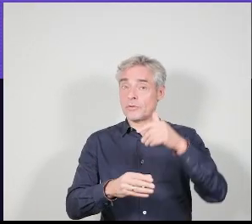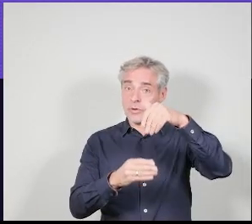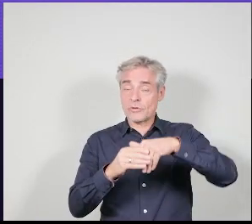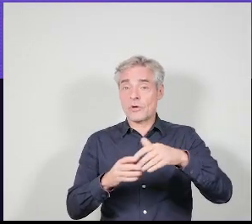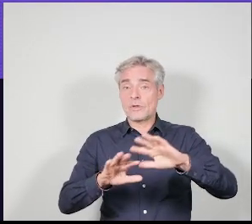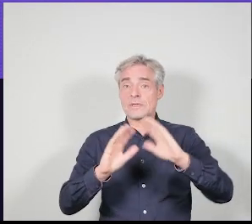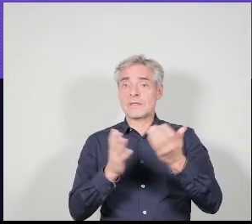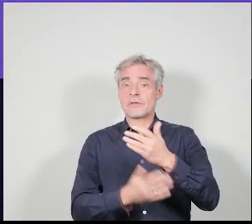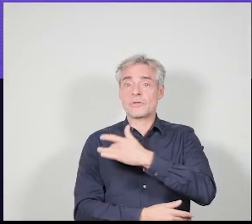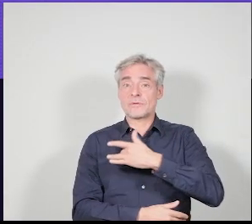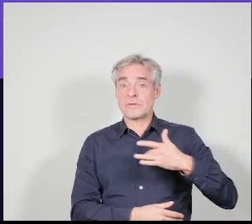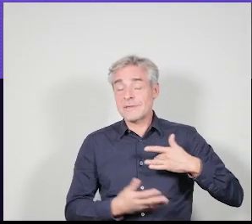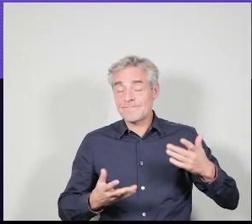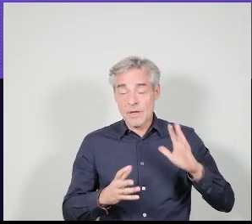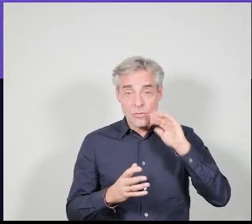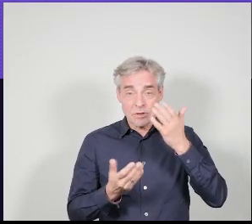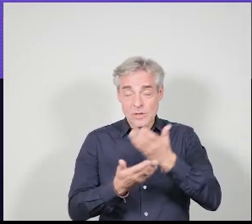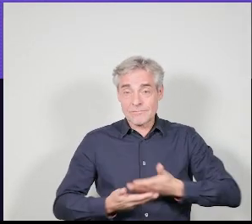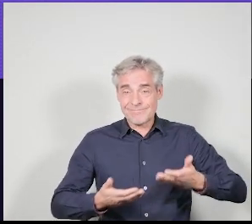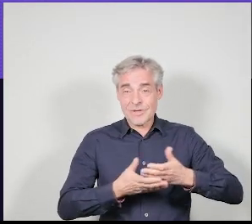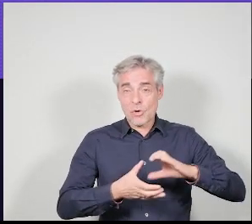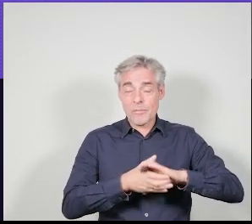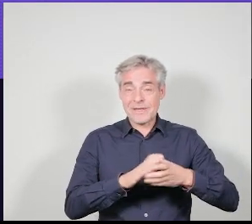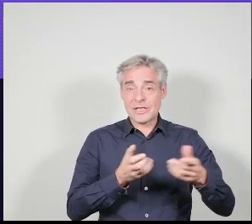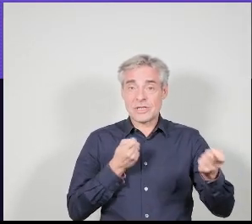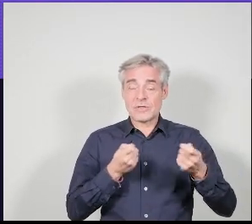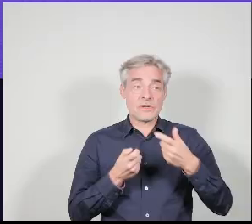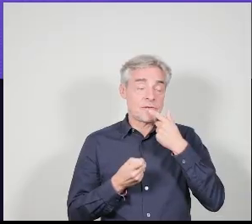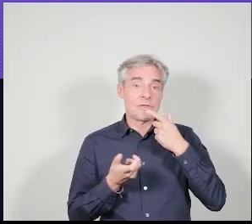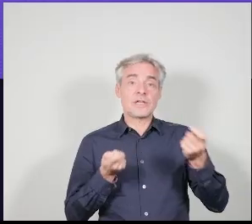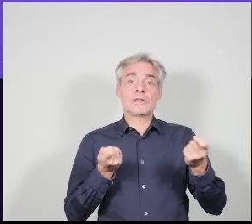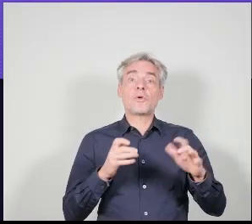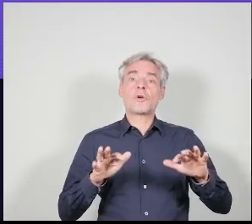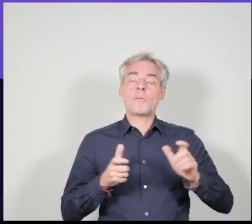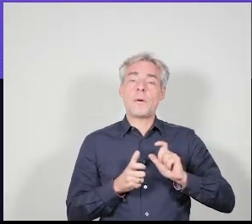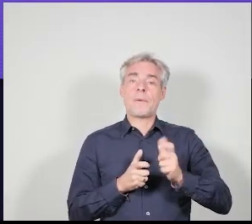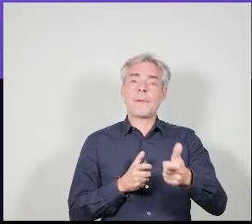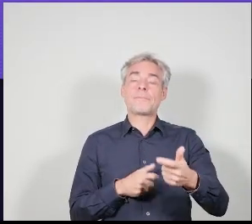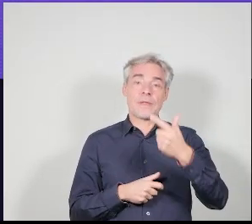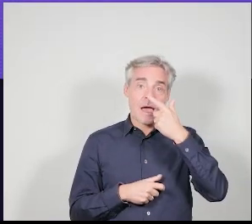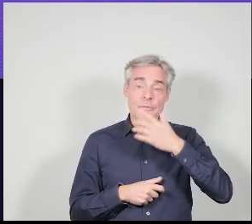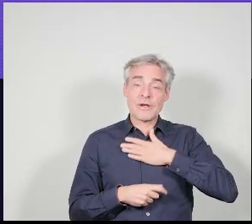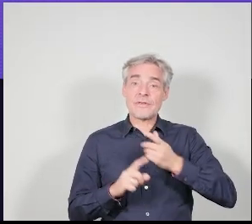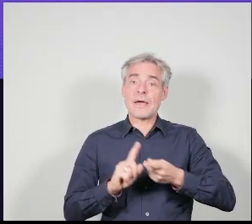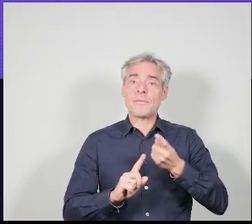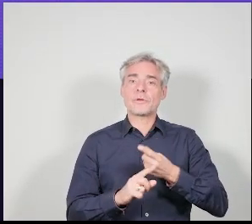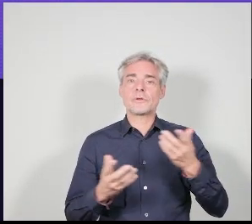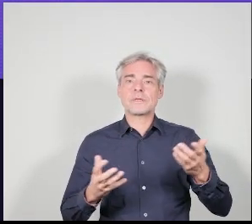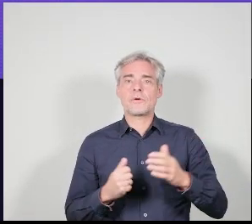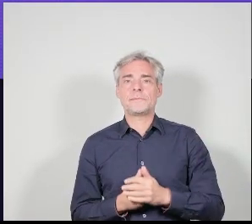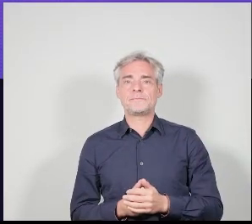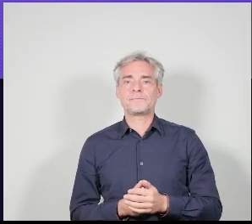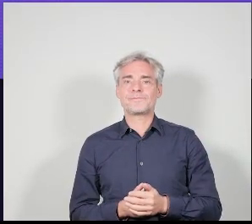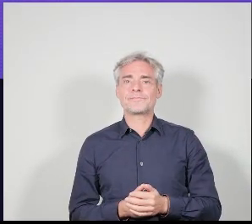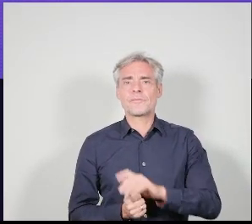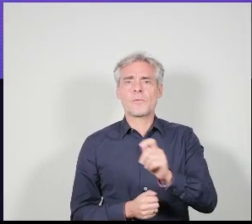c'est une affaire qui n'est pas très simple et qui pose effectivement le problème de la régulation. Mais ce qui me semble important aussi, c'est que